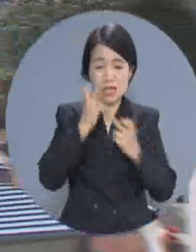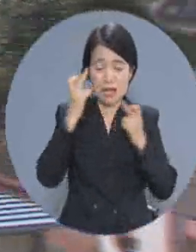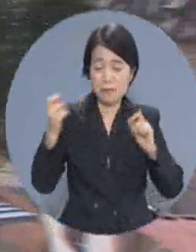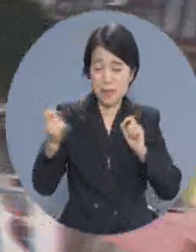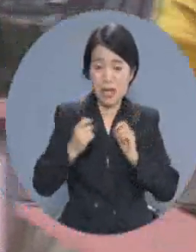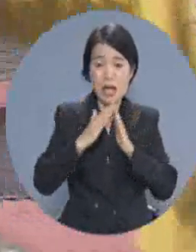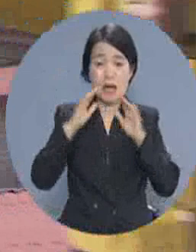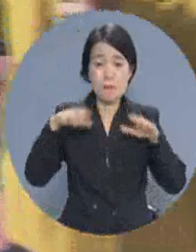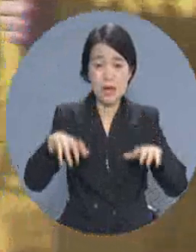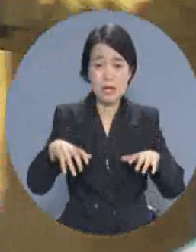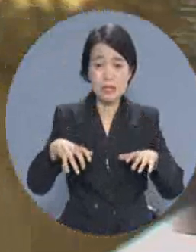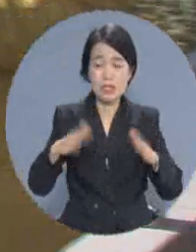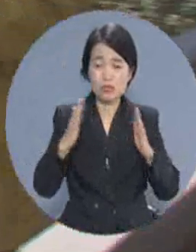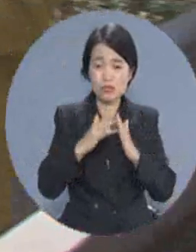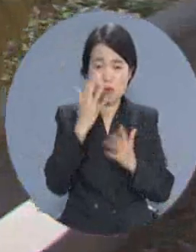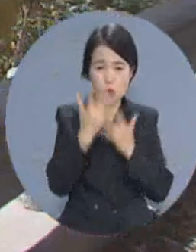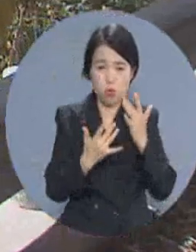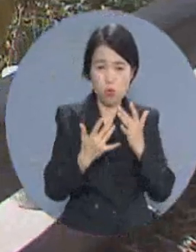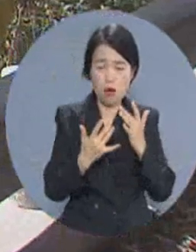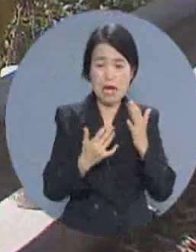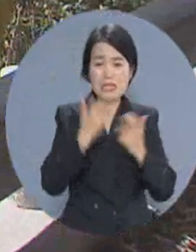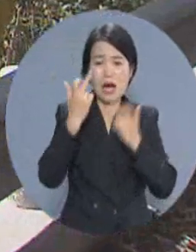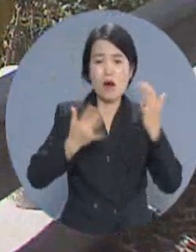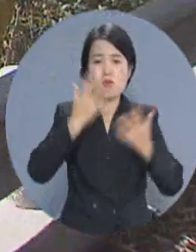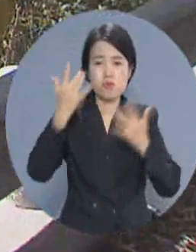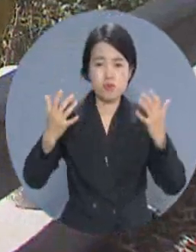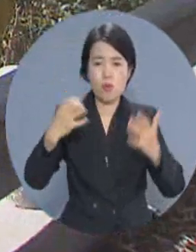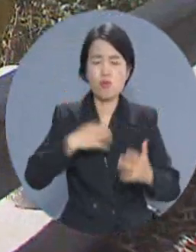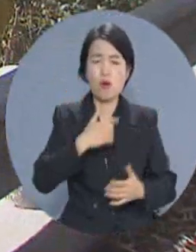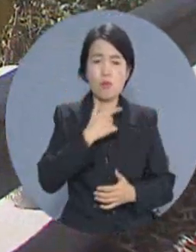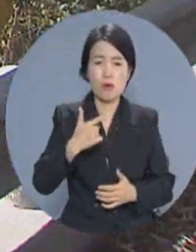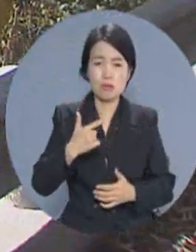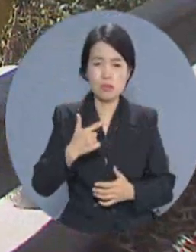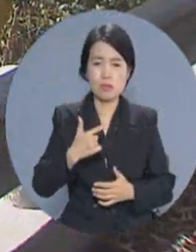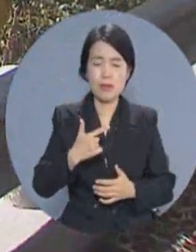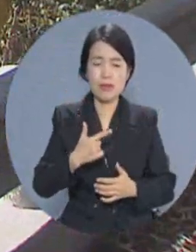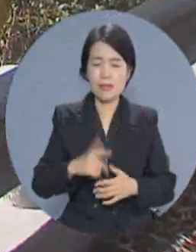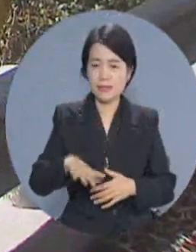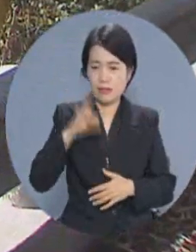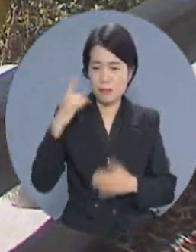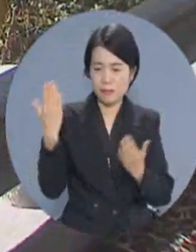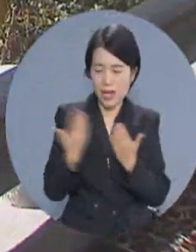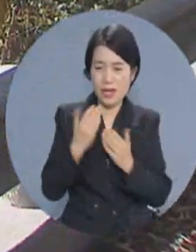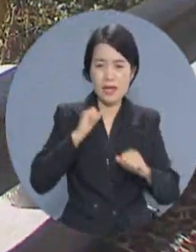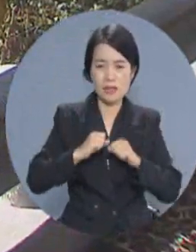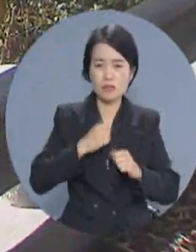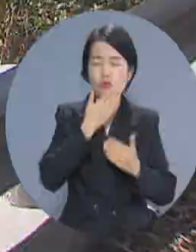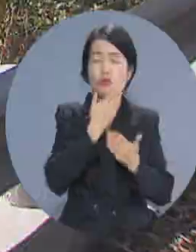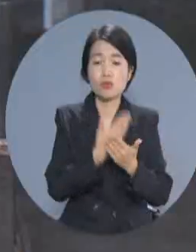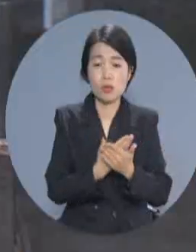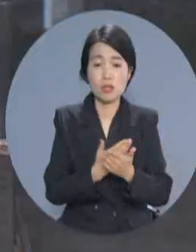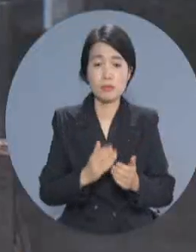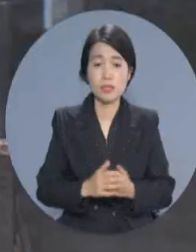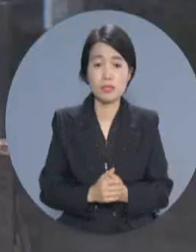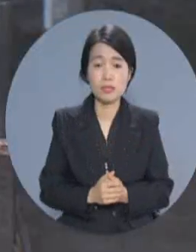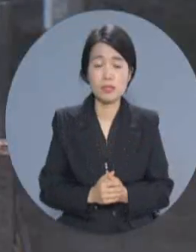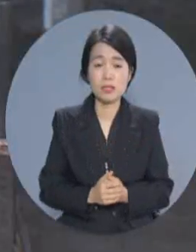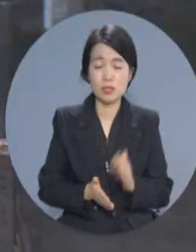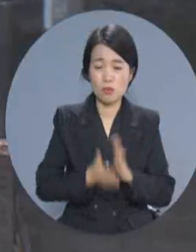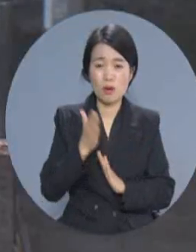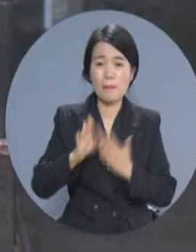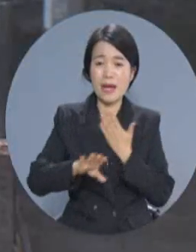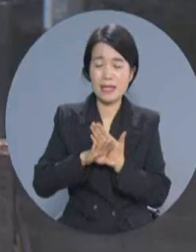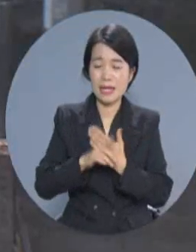인접한 마을은 주택 화재가 큰 산불로 번질 수 있어 무엇보다 초기 대응이 가장 중요합니다. 도심과